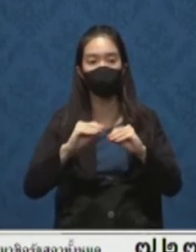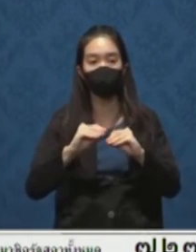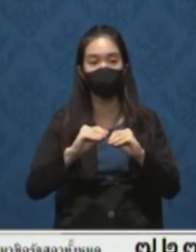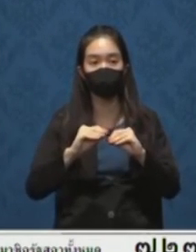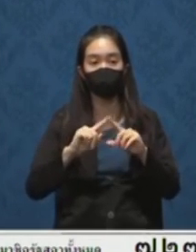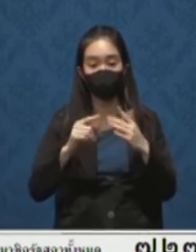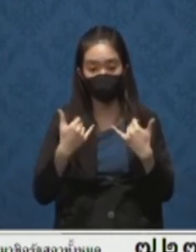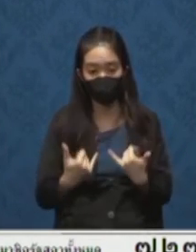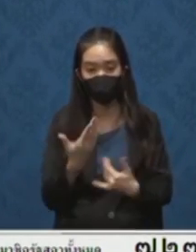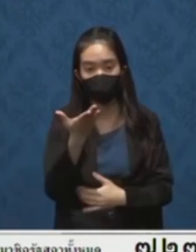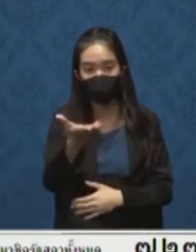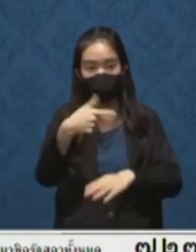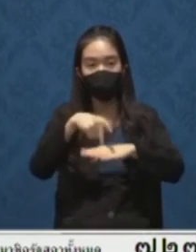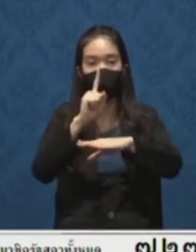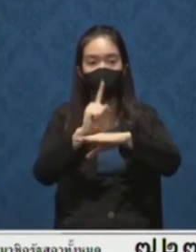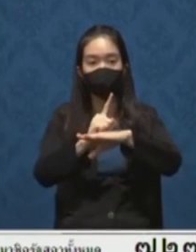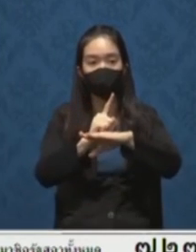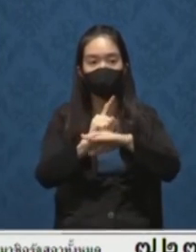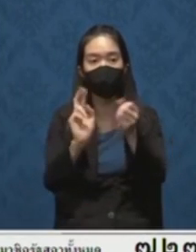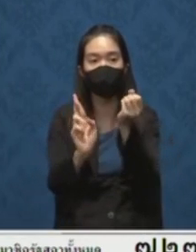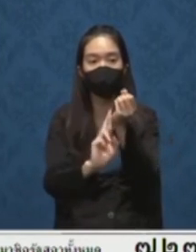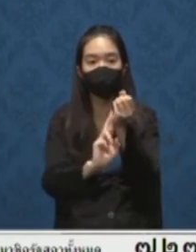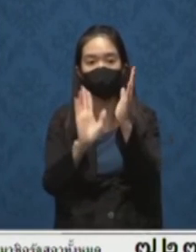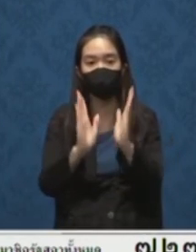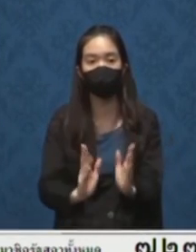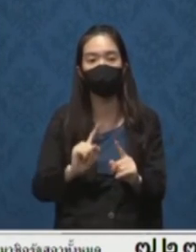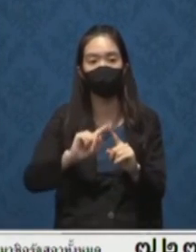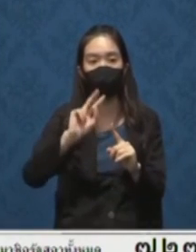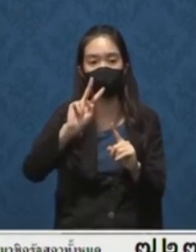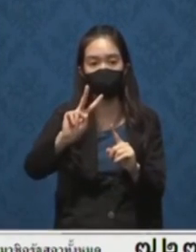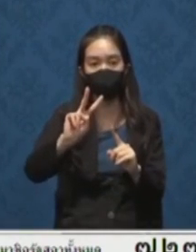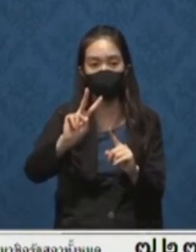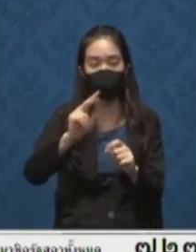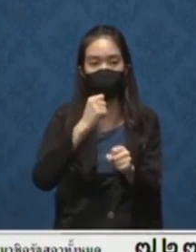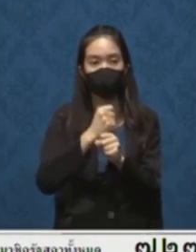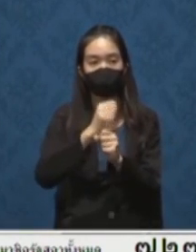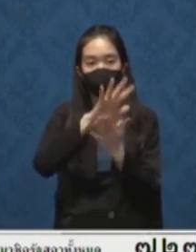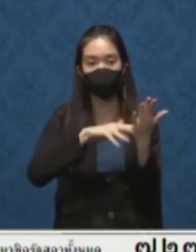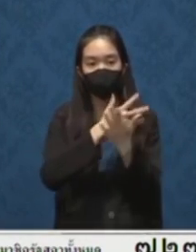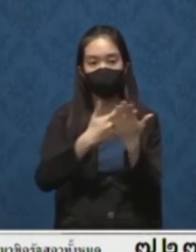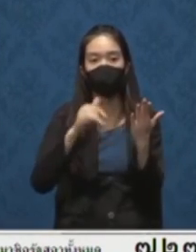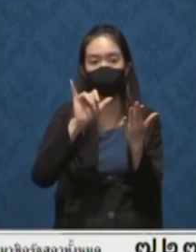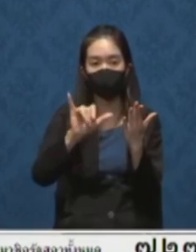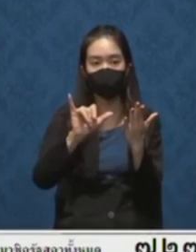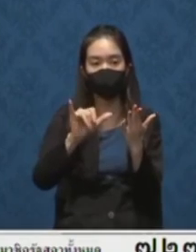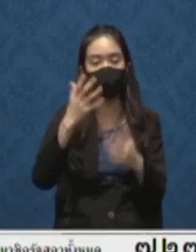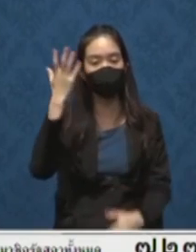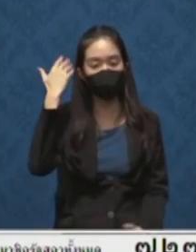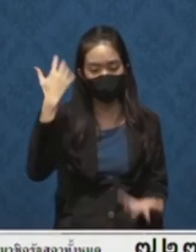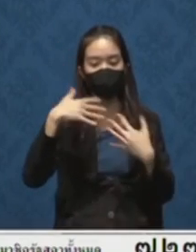รองประทานคนที่ 2 ของคณะกรรมการยุศาชาติรมนั่งประชุมอยู่ด้วย